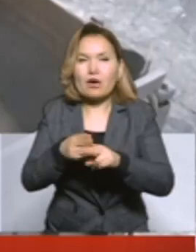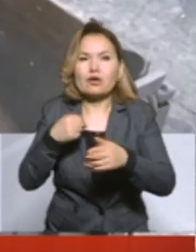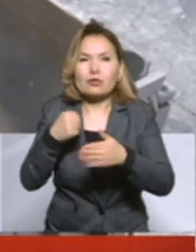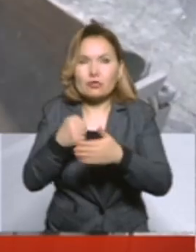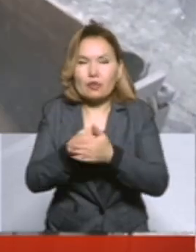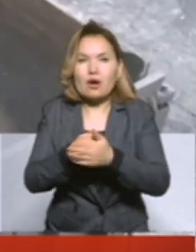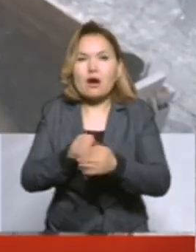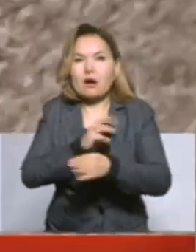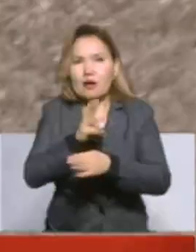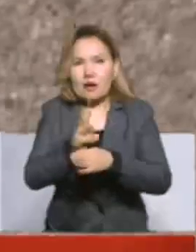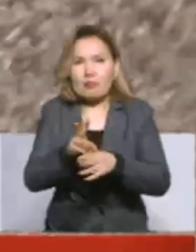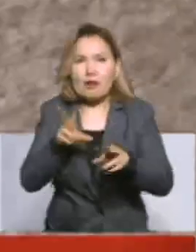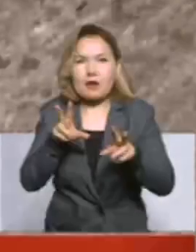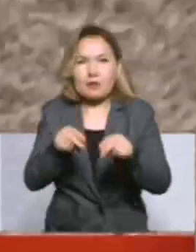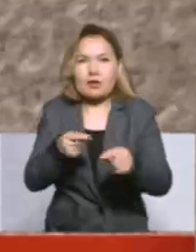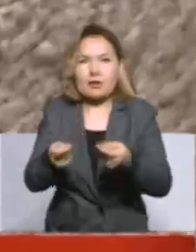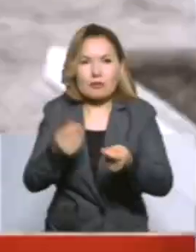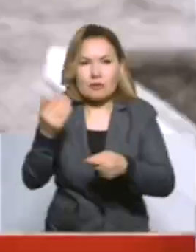деп отыр.